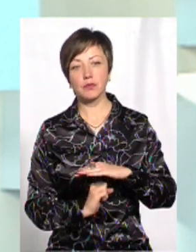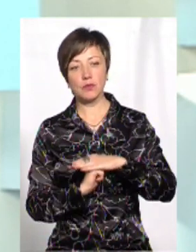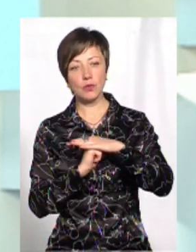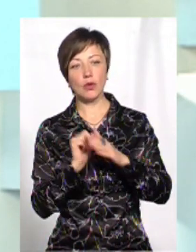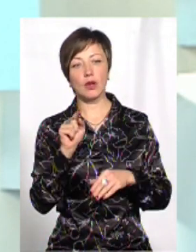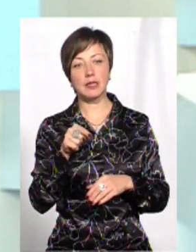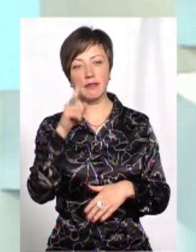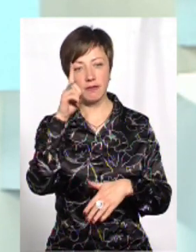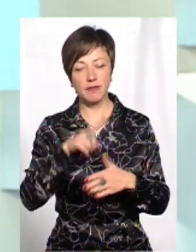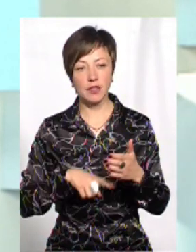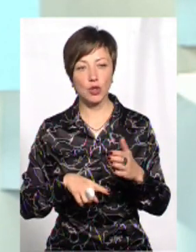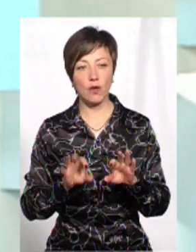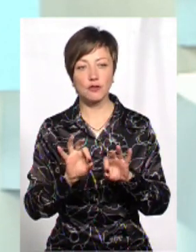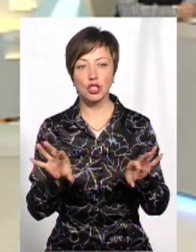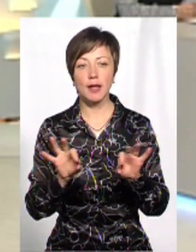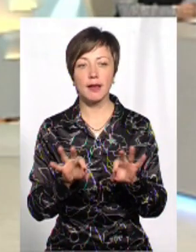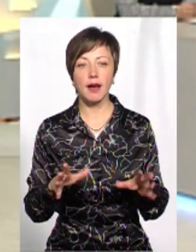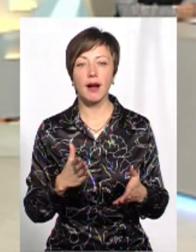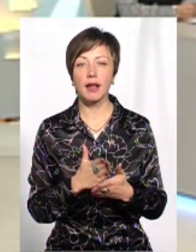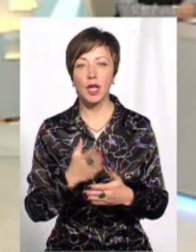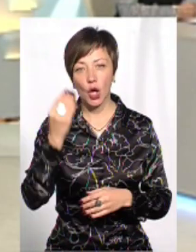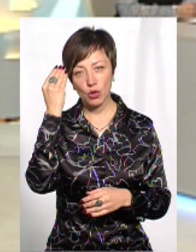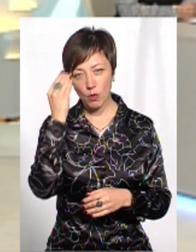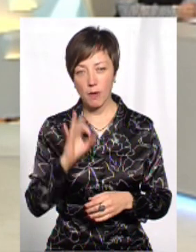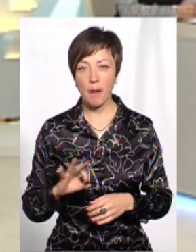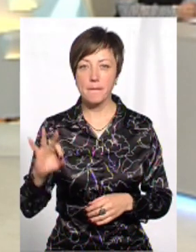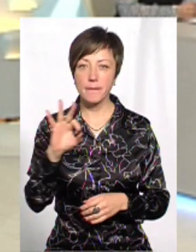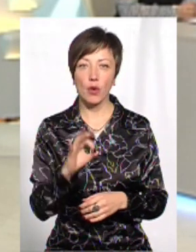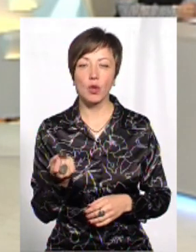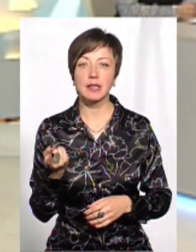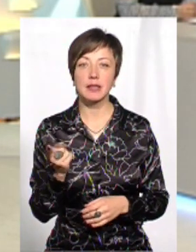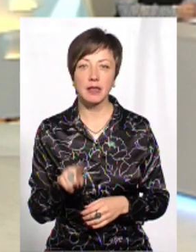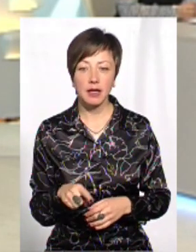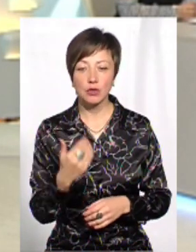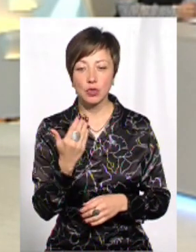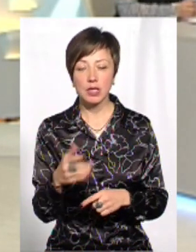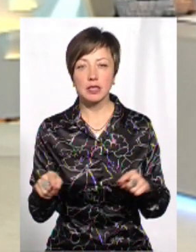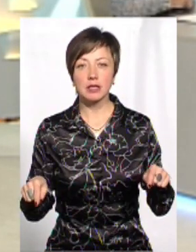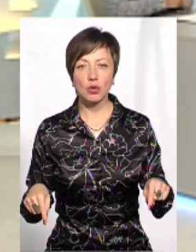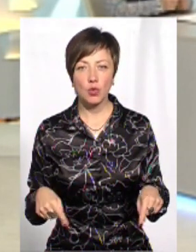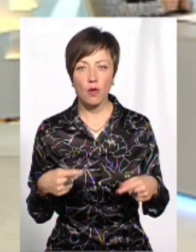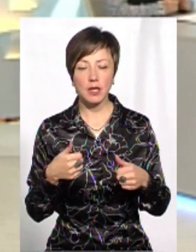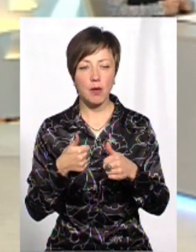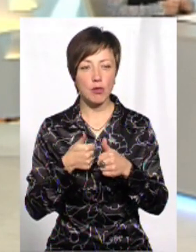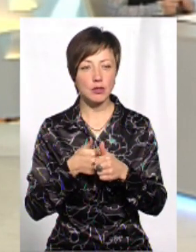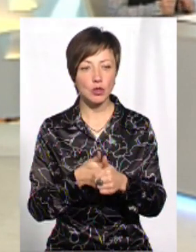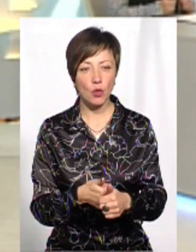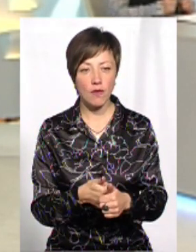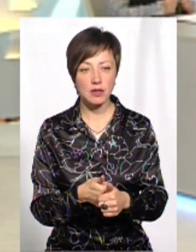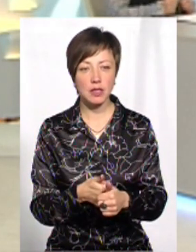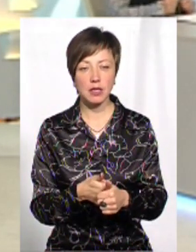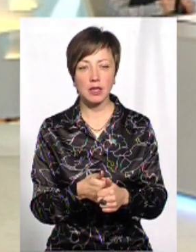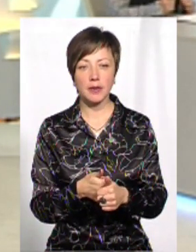Основою їх віровчення є думка про те, що їхні засновники, їхні послідовники,